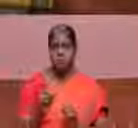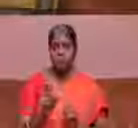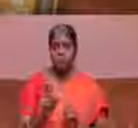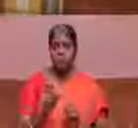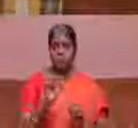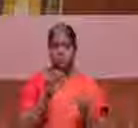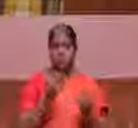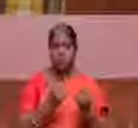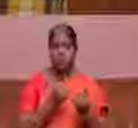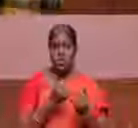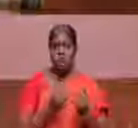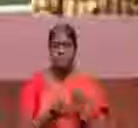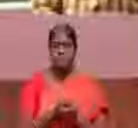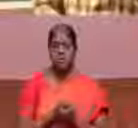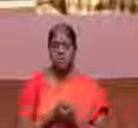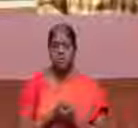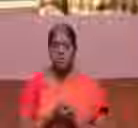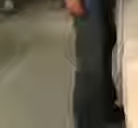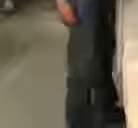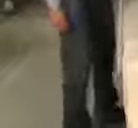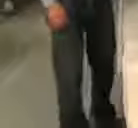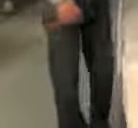தீபக்குமார், சன் ஆஃப் சுரேஷ்குமார்.